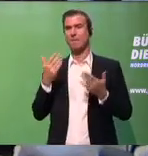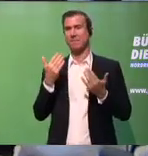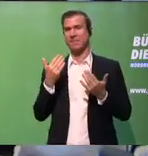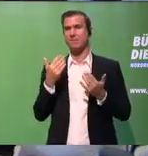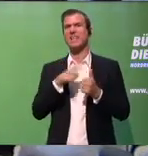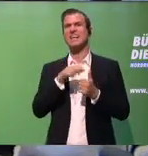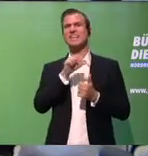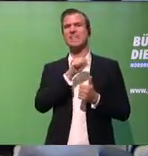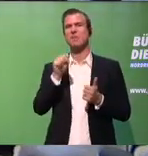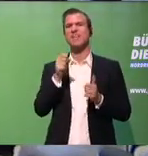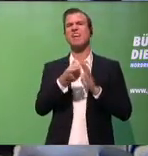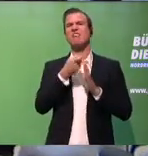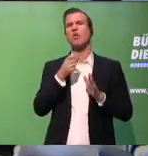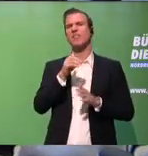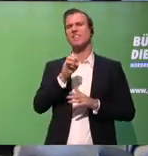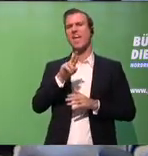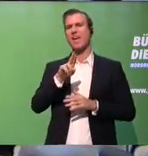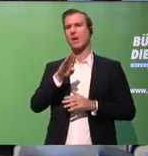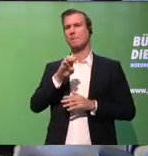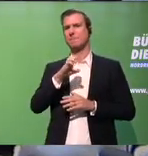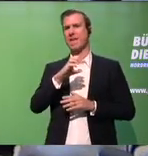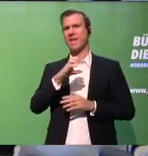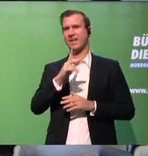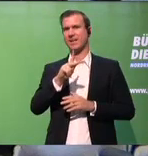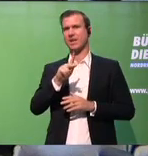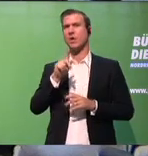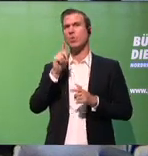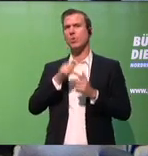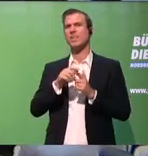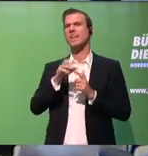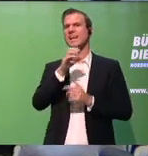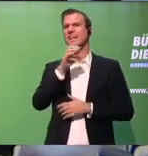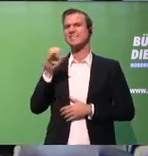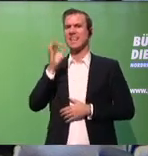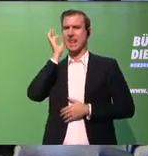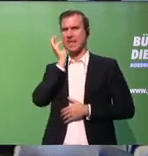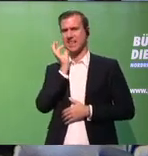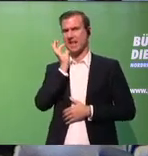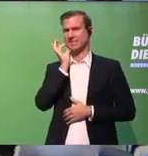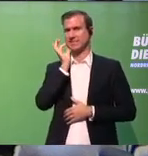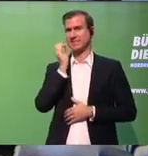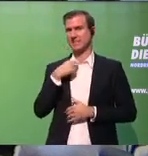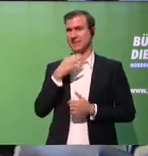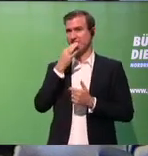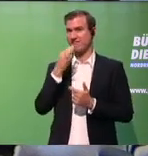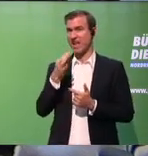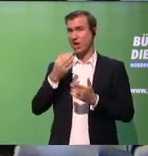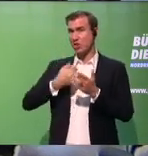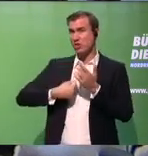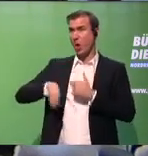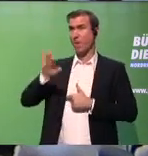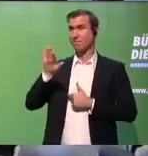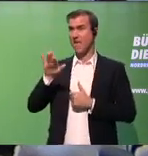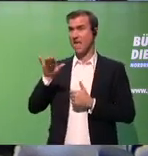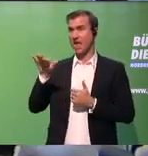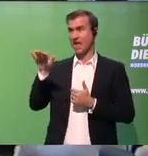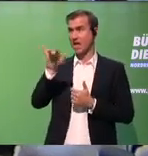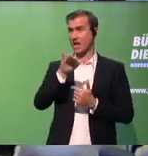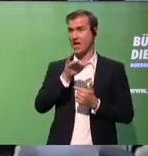von Sabine von der Beck und von der Christine Linnartz. Ich frage euch,